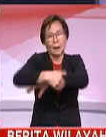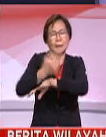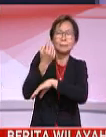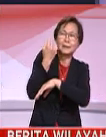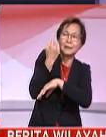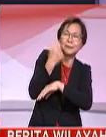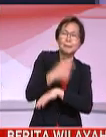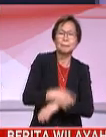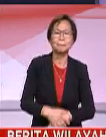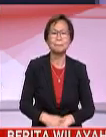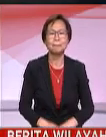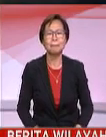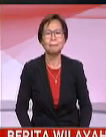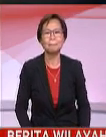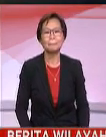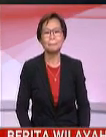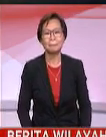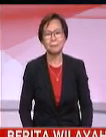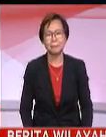tadi.